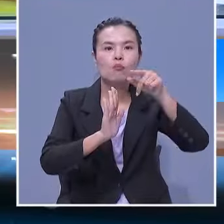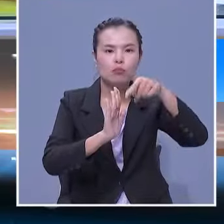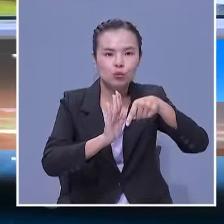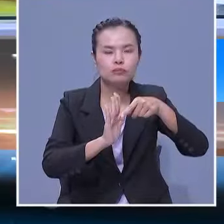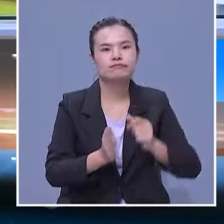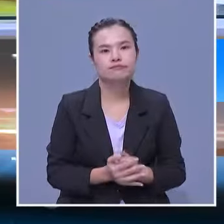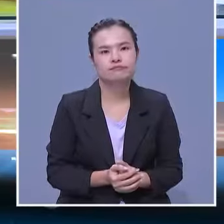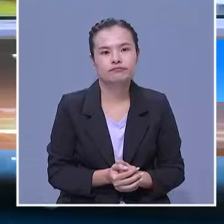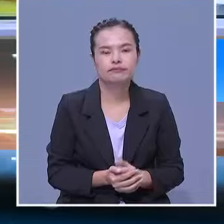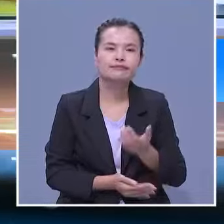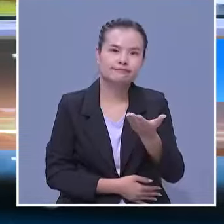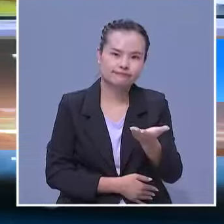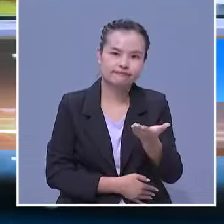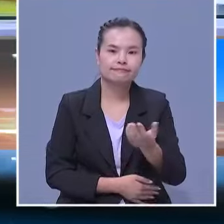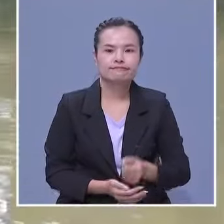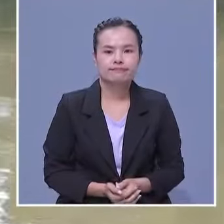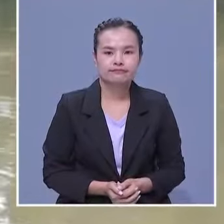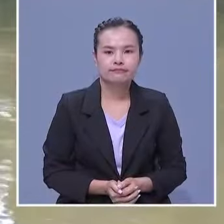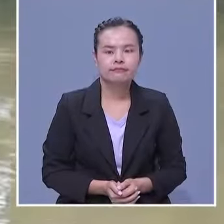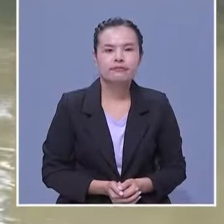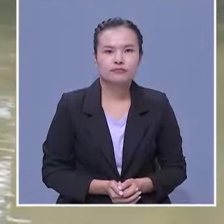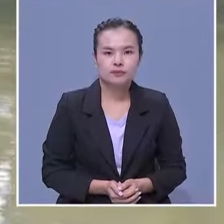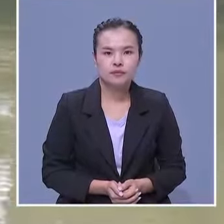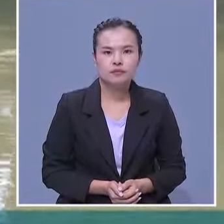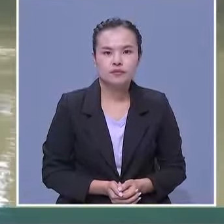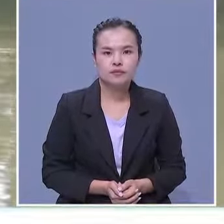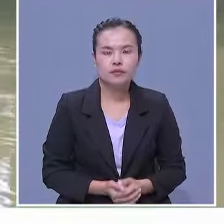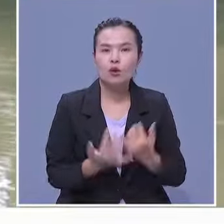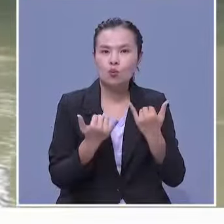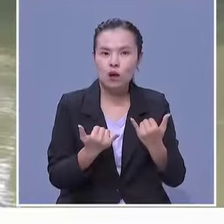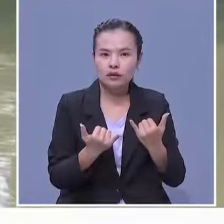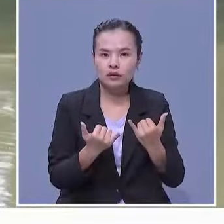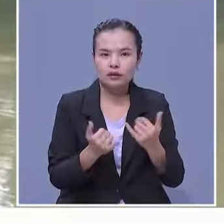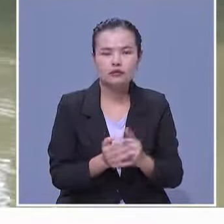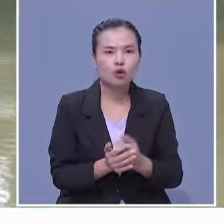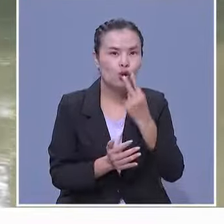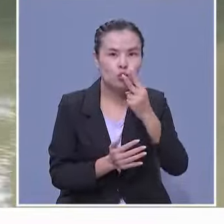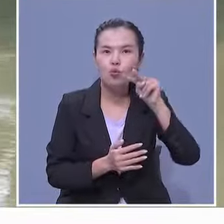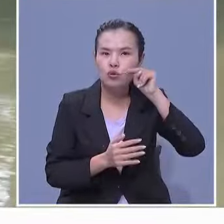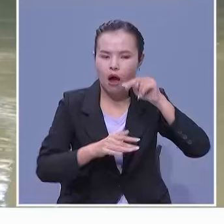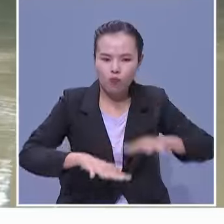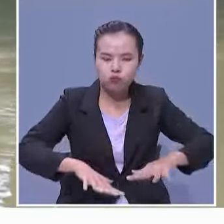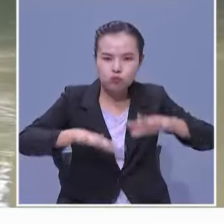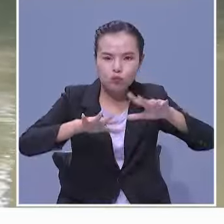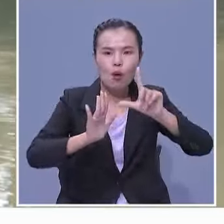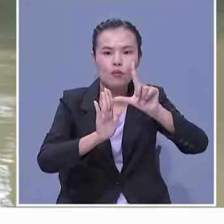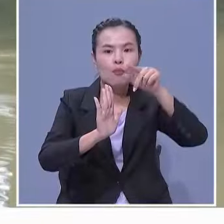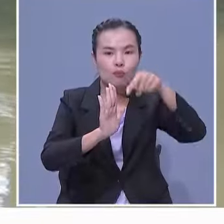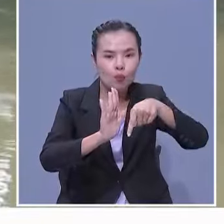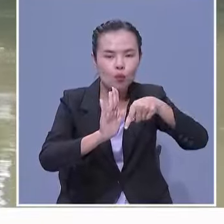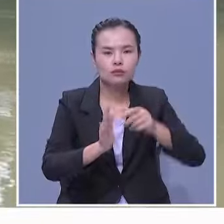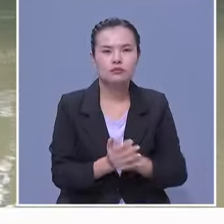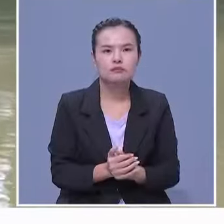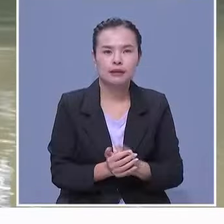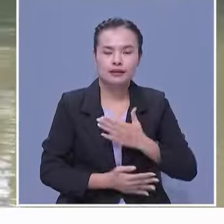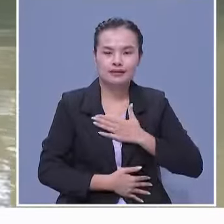เชิญค่ะ คุณผู้ชมคะวันนี้เราขยับมาเกาะติดสถานการณ์น้ำท่วมที่จังหวัดลำพูนนะคะต